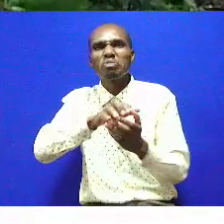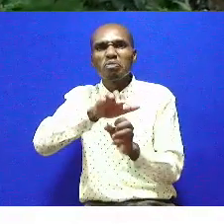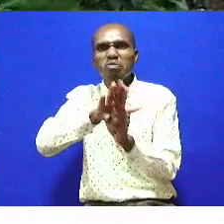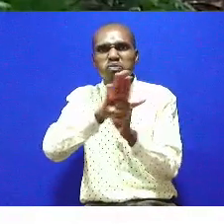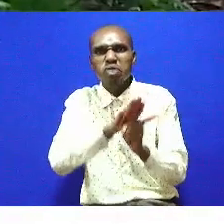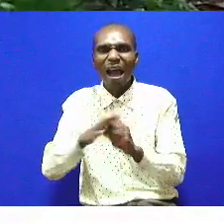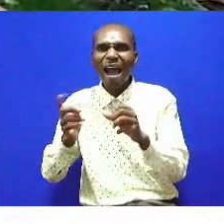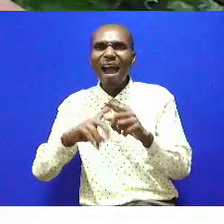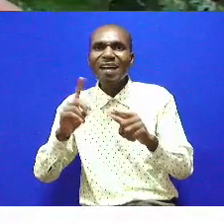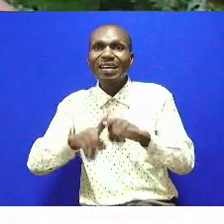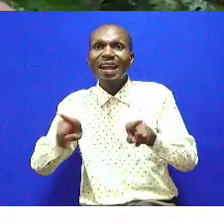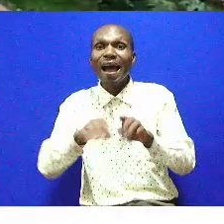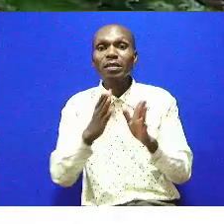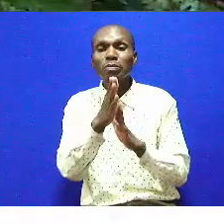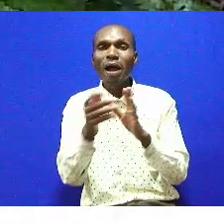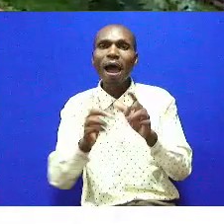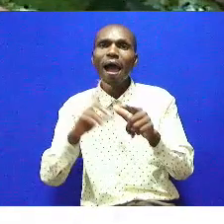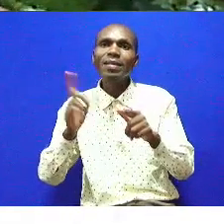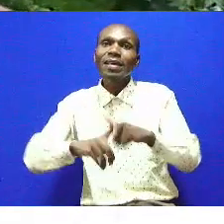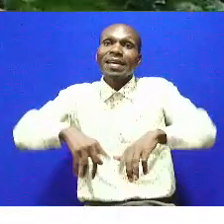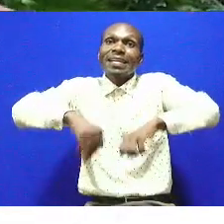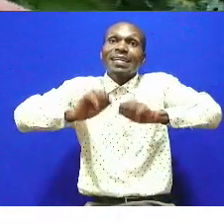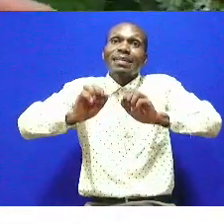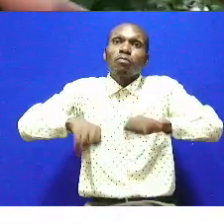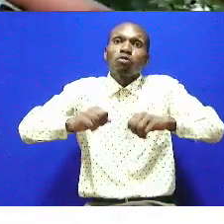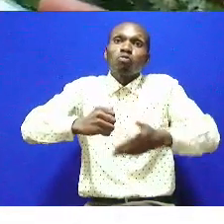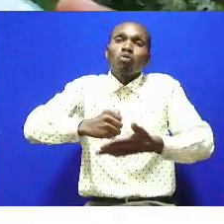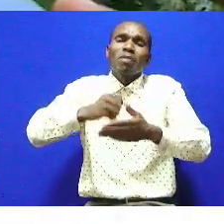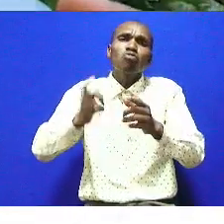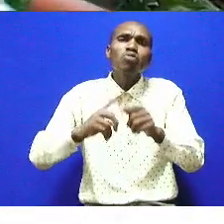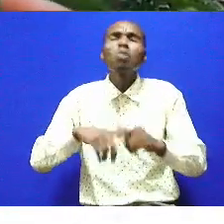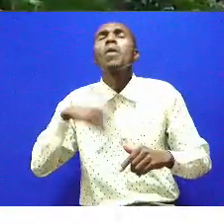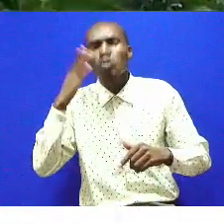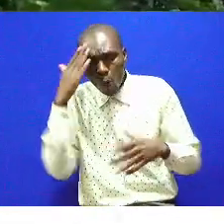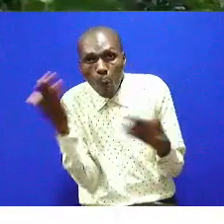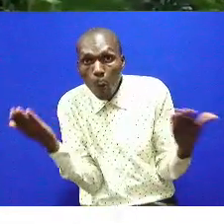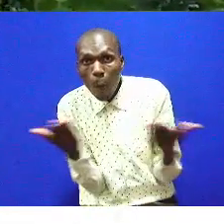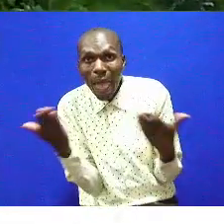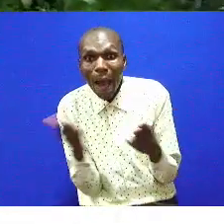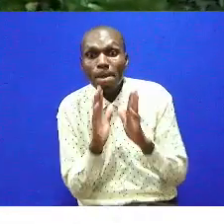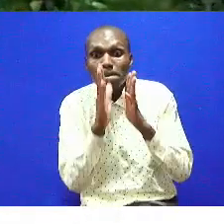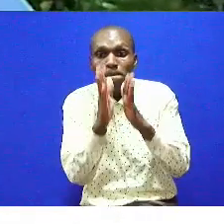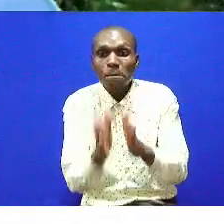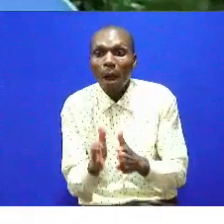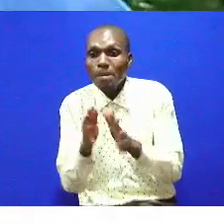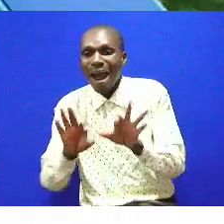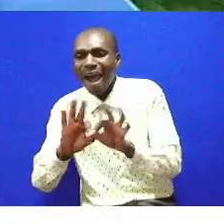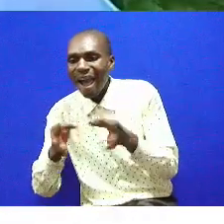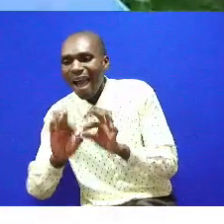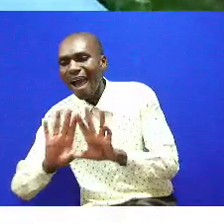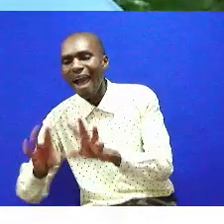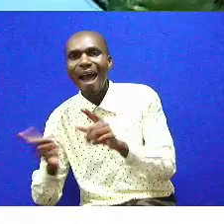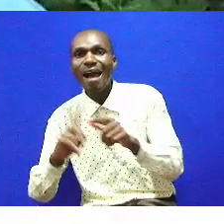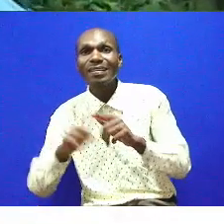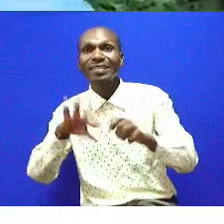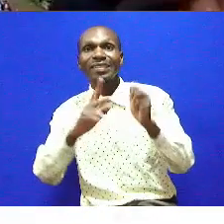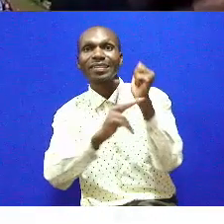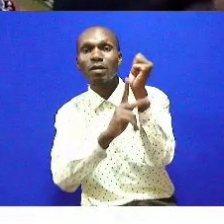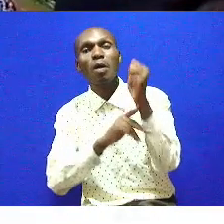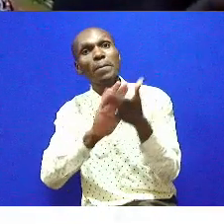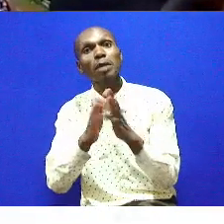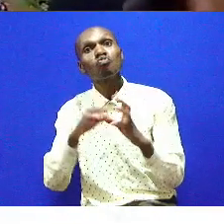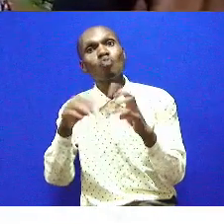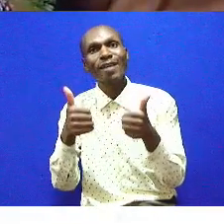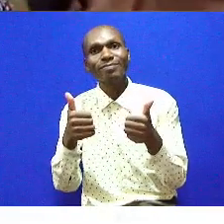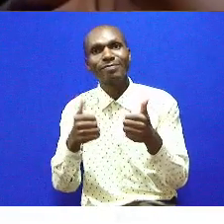bekiro mupango uyu igera bega gotokonya mano tuwa manyanga ki ubi ye bwana te kobangwa egere Keroka ye itebe sasa tuwa